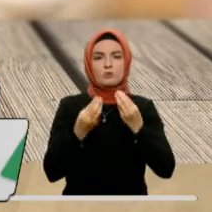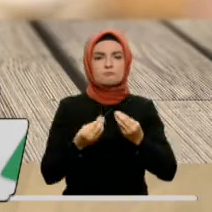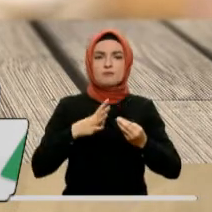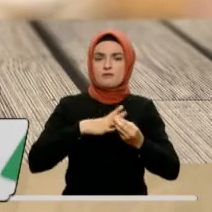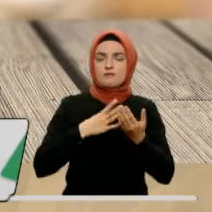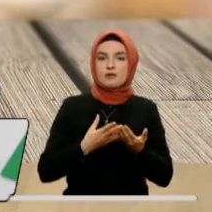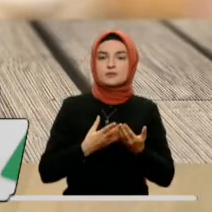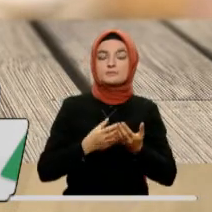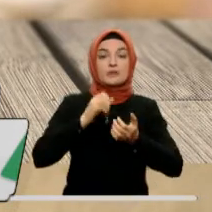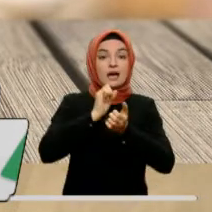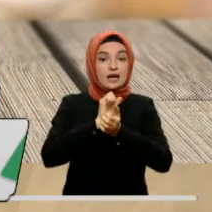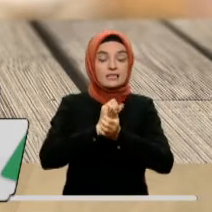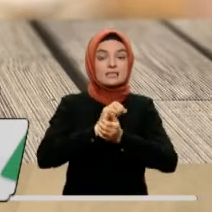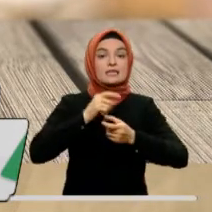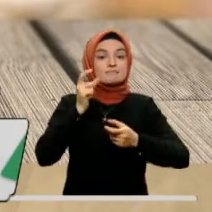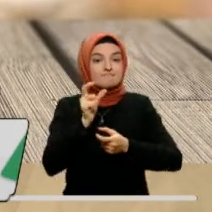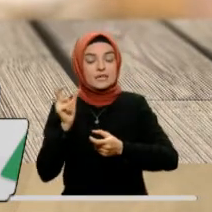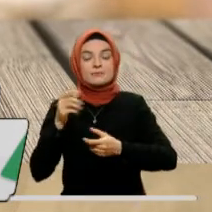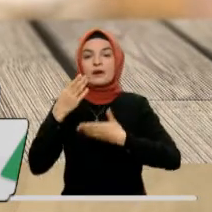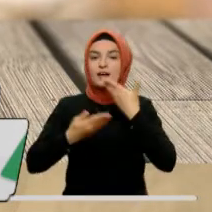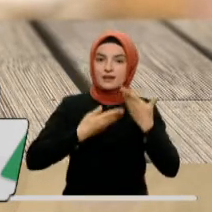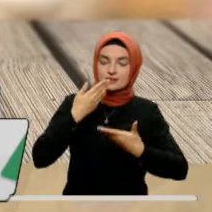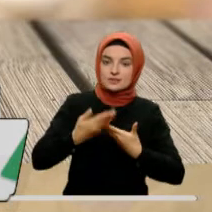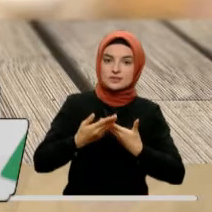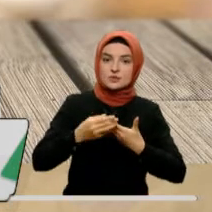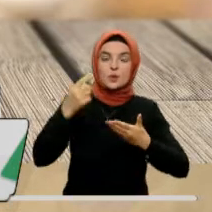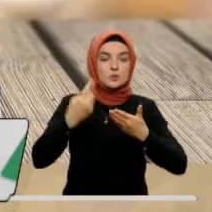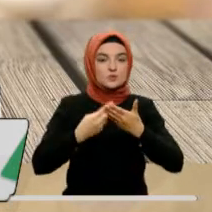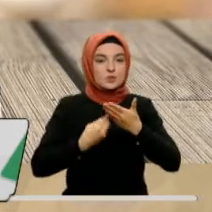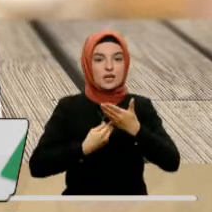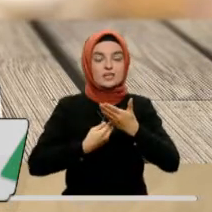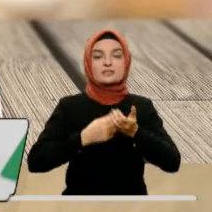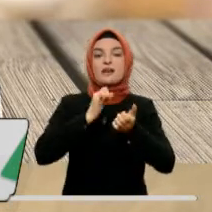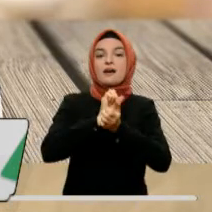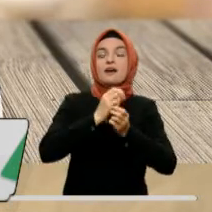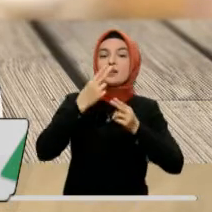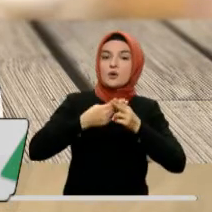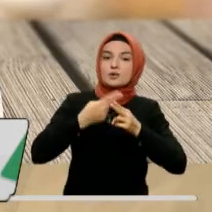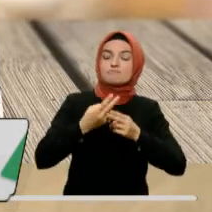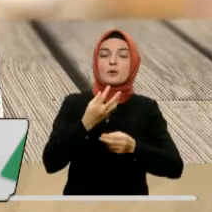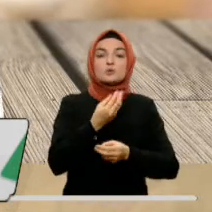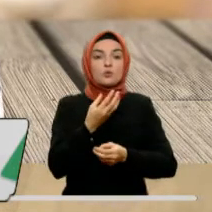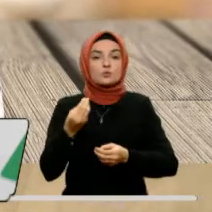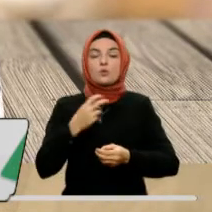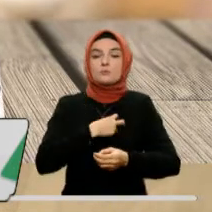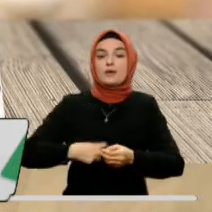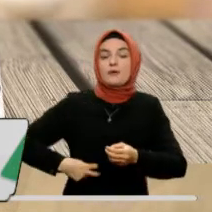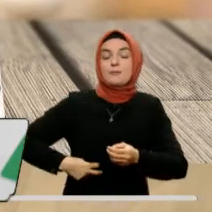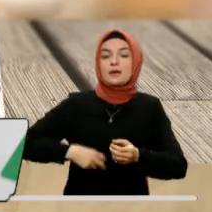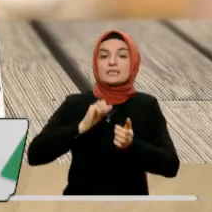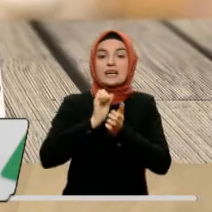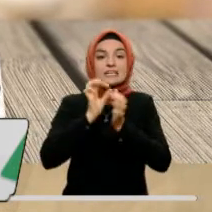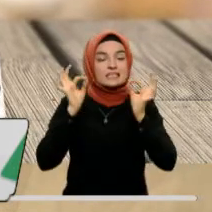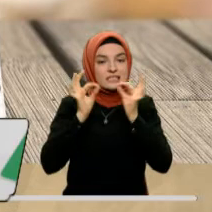kavramı anlatılıyor efendim. İkinci bölümünde Kur'an kıssalarında aile örnekleri, birçok peygamberlerin ailesiyle olan ilişkisini